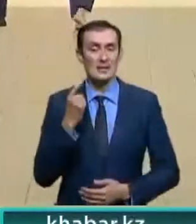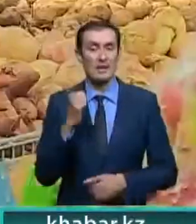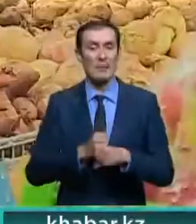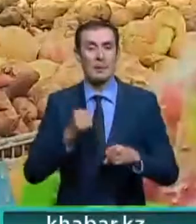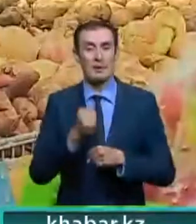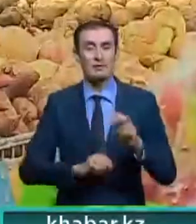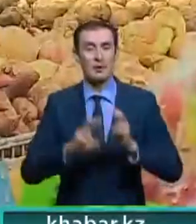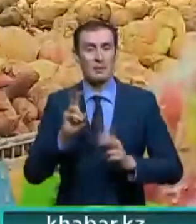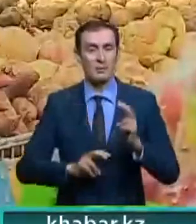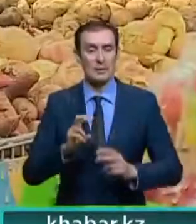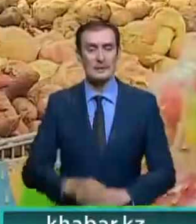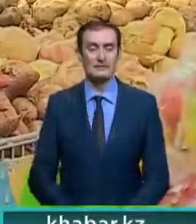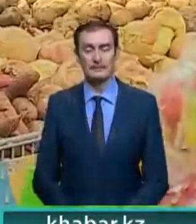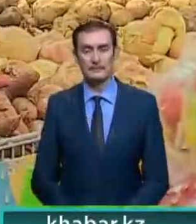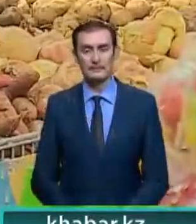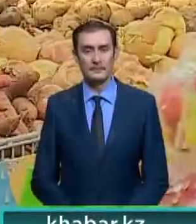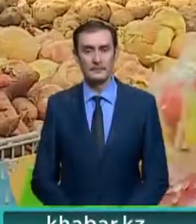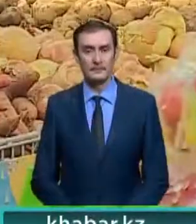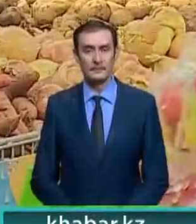и обрабатывающая промышленность